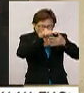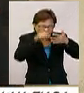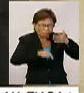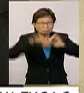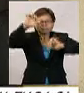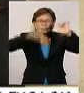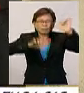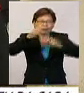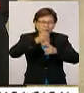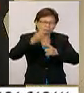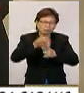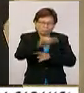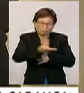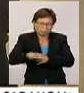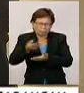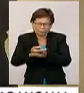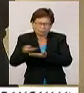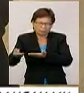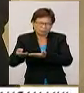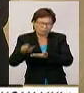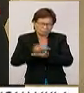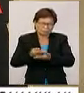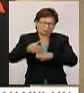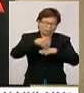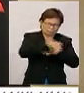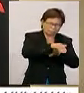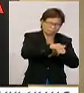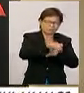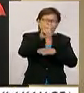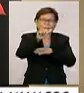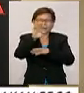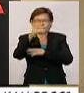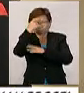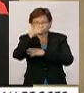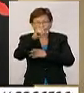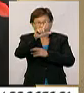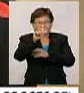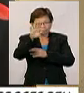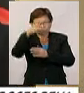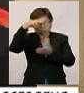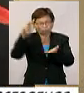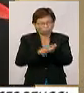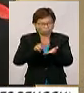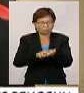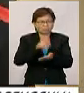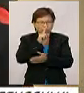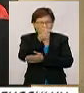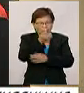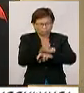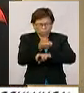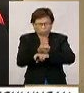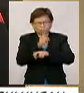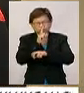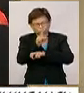penilaian atau barang yang diberi itu akan dihantar pada lab untuk disahkan yang ianya adalah batu